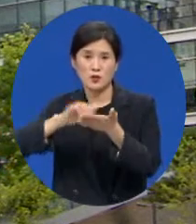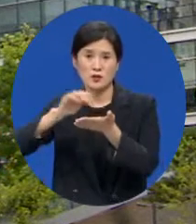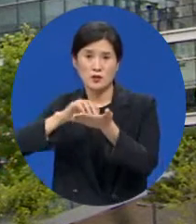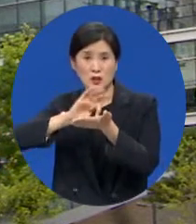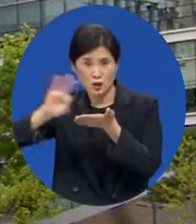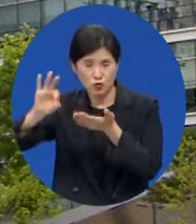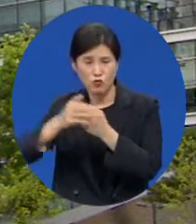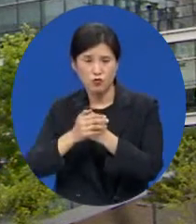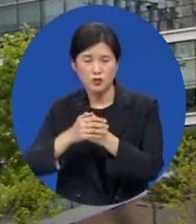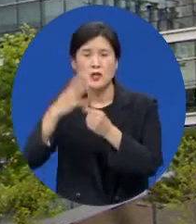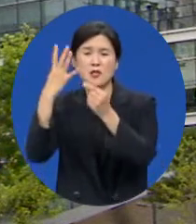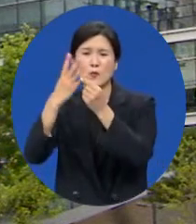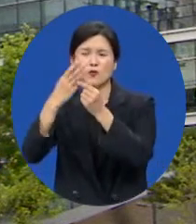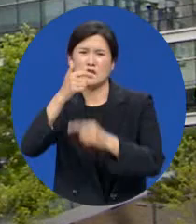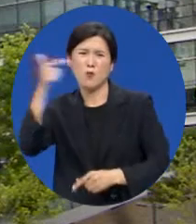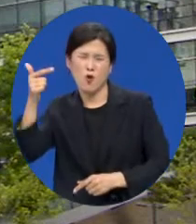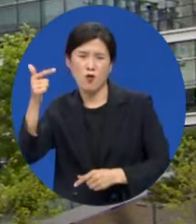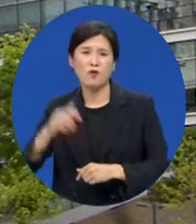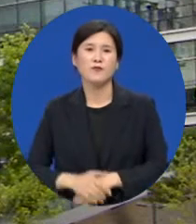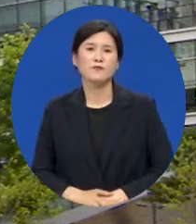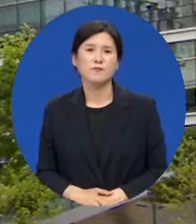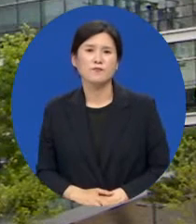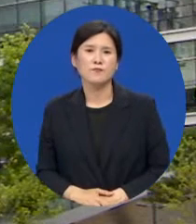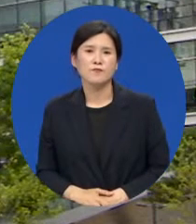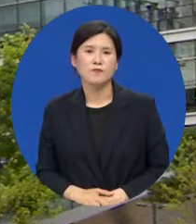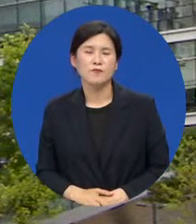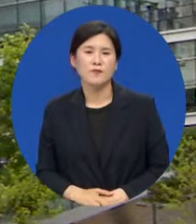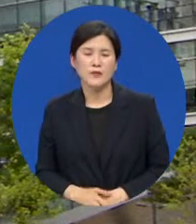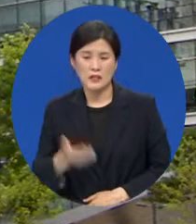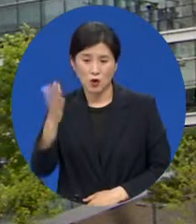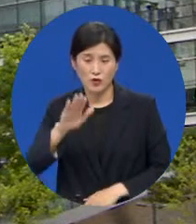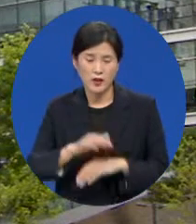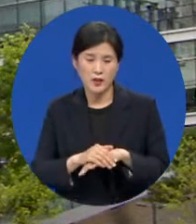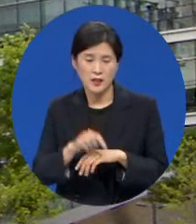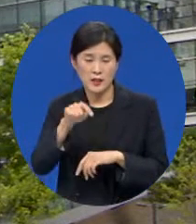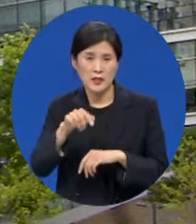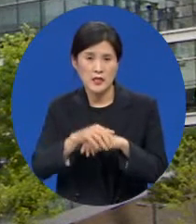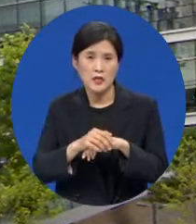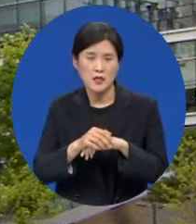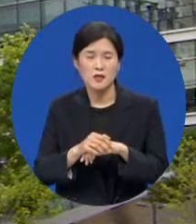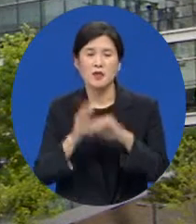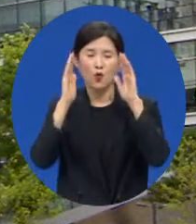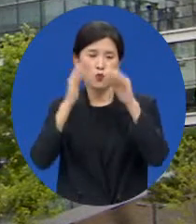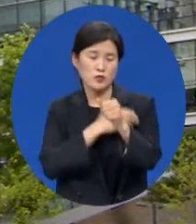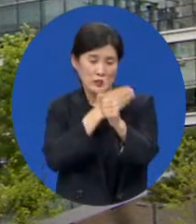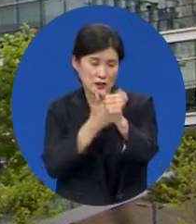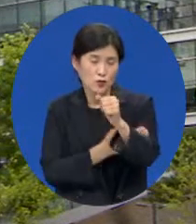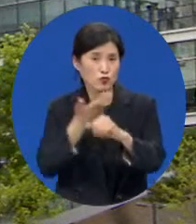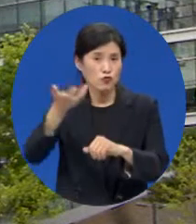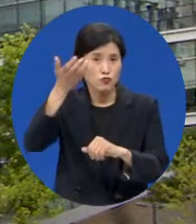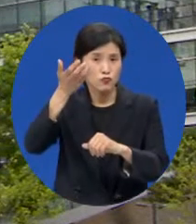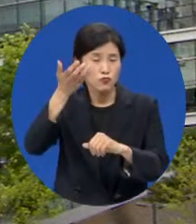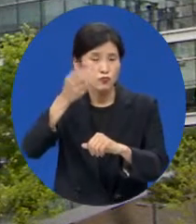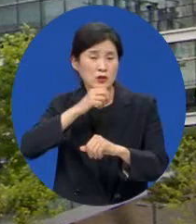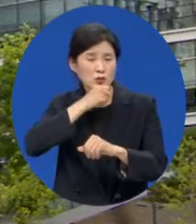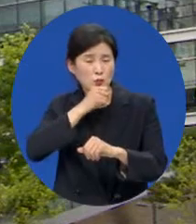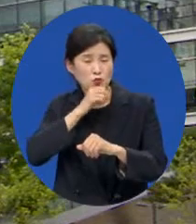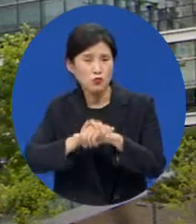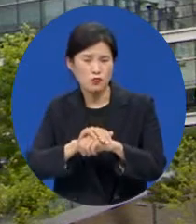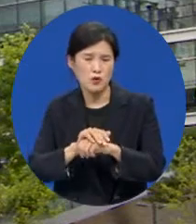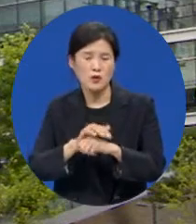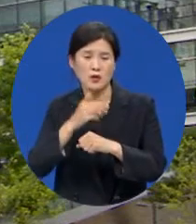에요 네번째 많은 것으로 조사 리가 습니다 그러나 세정 시 학력 수준은 지난 8년간 전국 체에